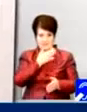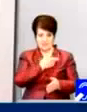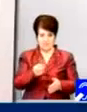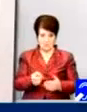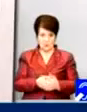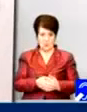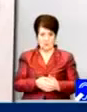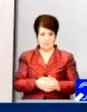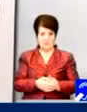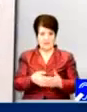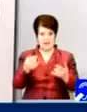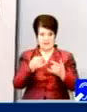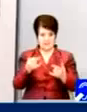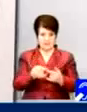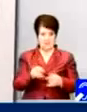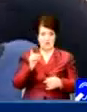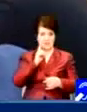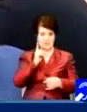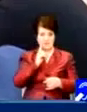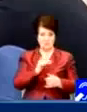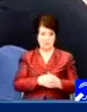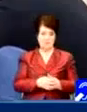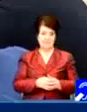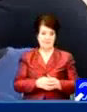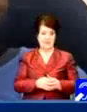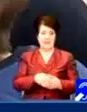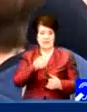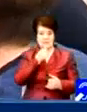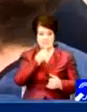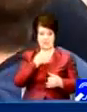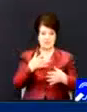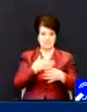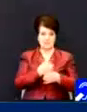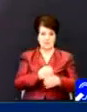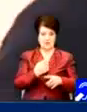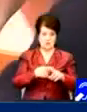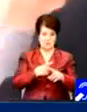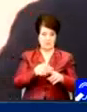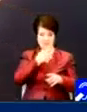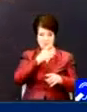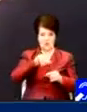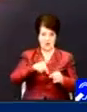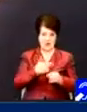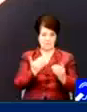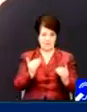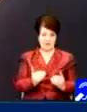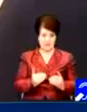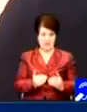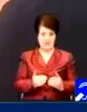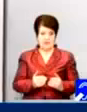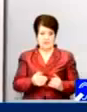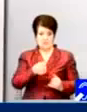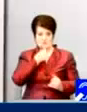la televizor, la telefon, deci încercăm să reducem timpul la jumătate de oră pe zi, nu mai mult. Încercăm